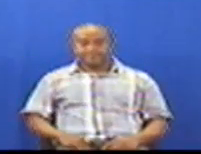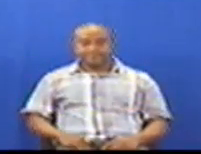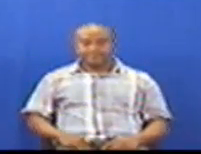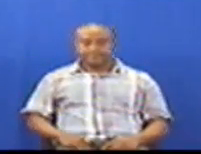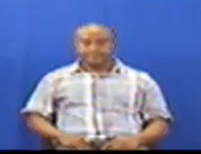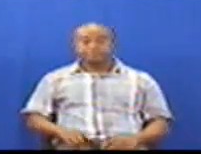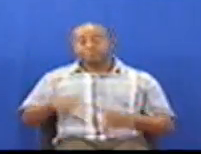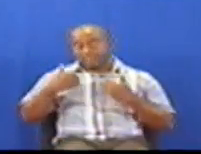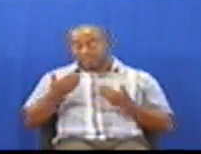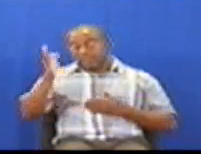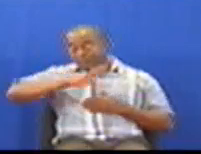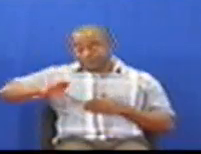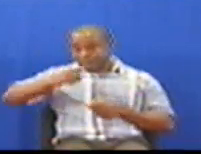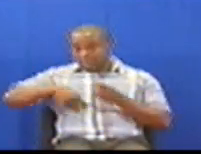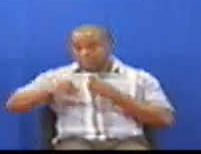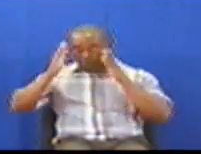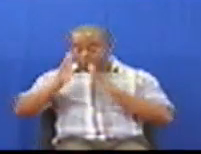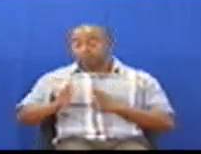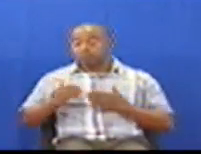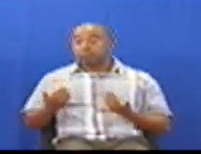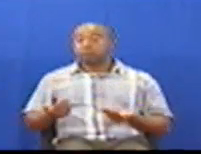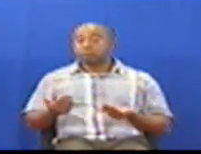Mheshimiwa Bona Kamoli ajiandae.